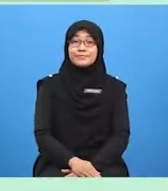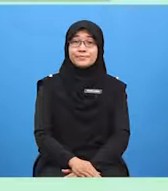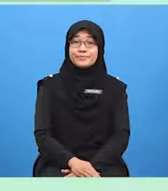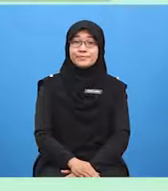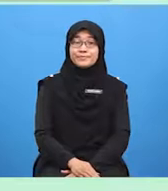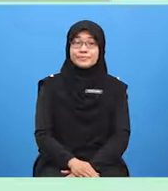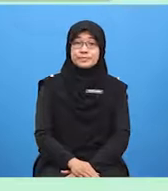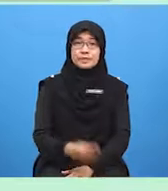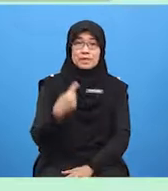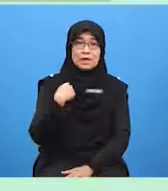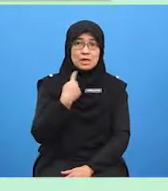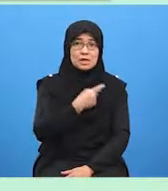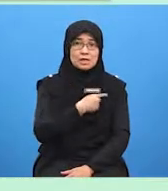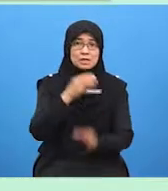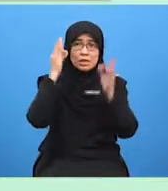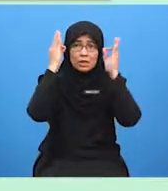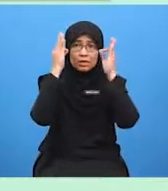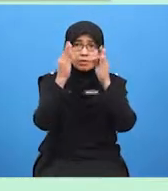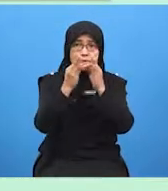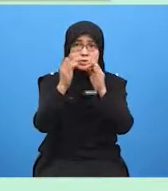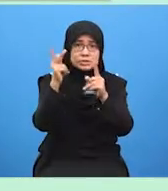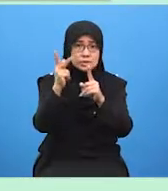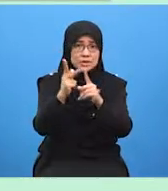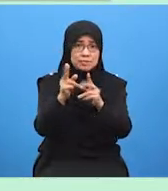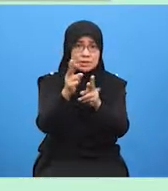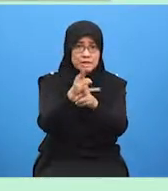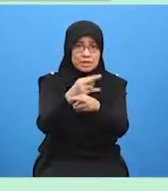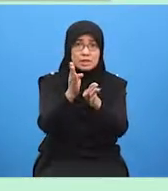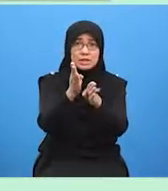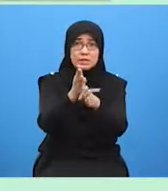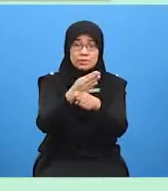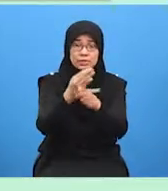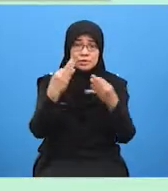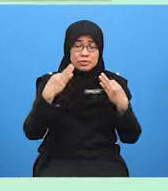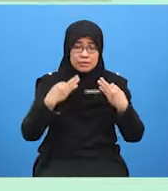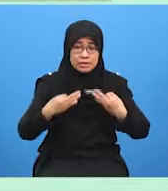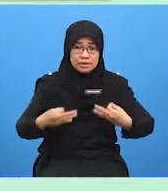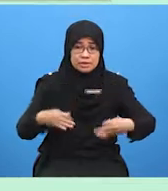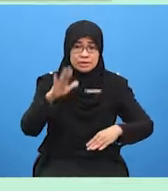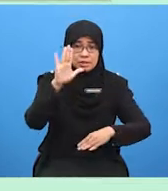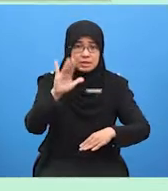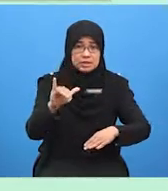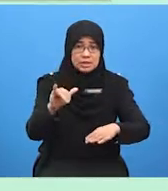1, kita fokus kepada reka bentuk fashion yang digayakan oleh manusia.